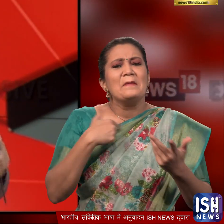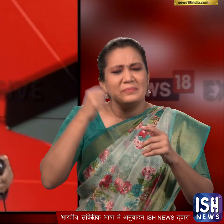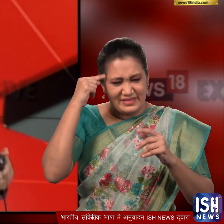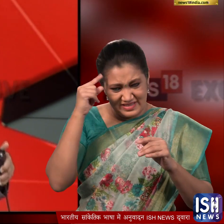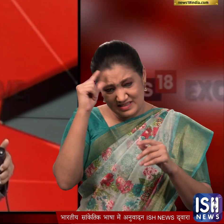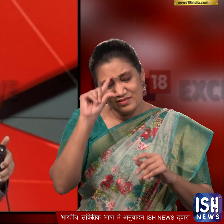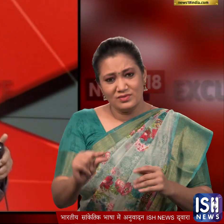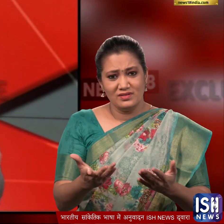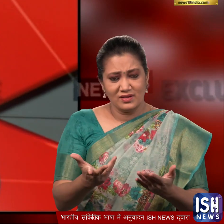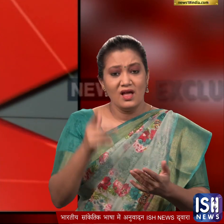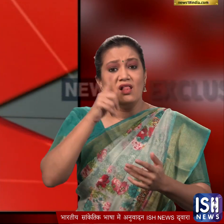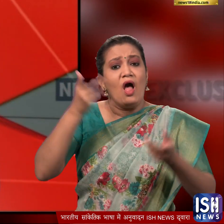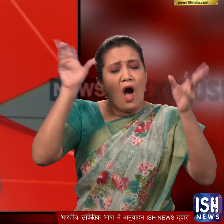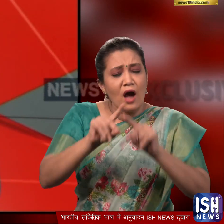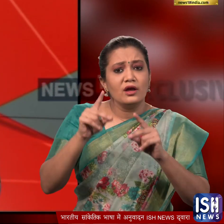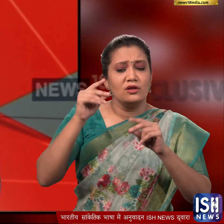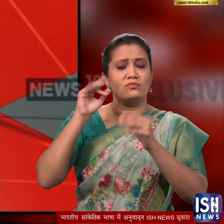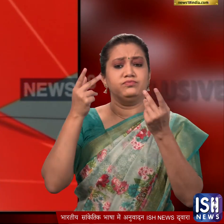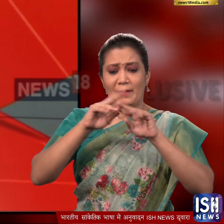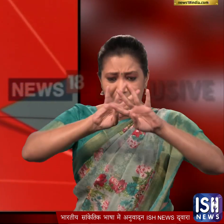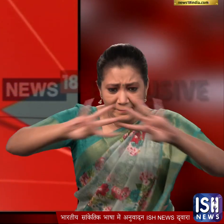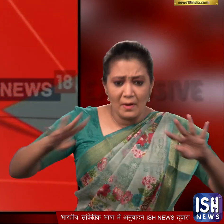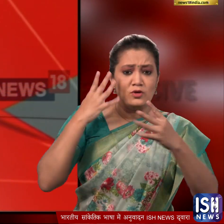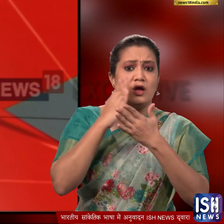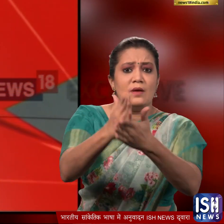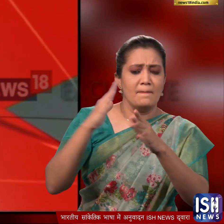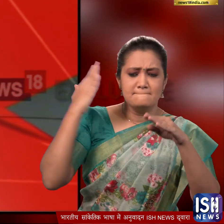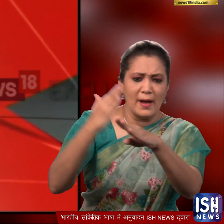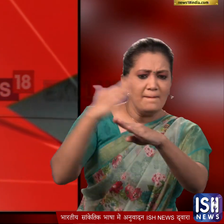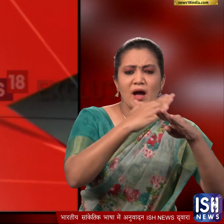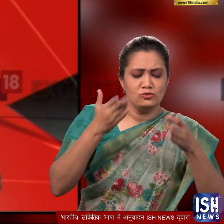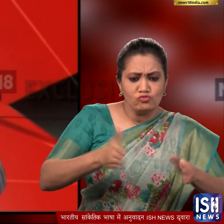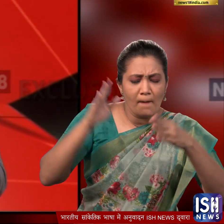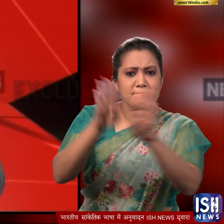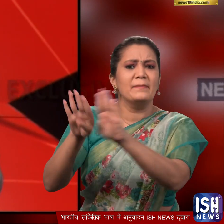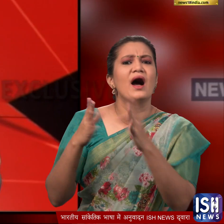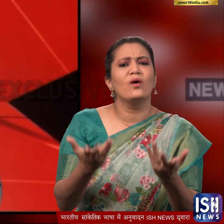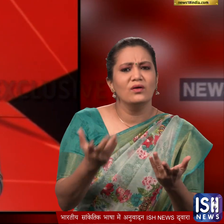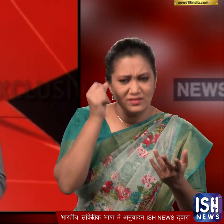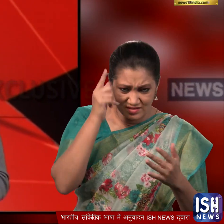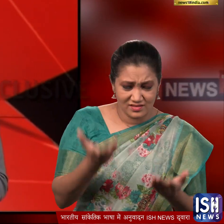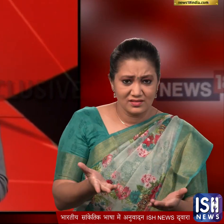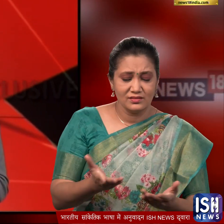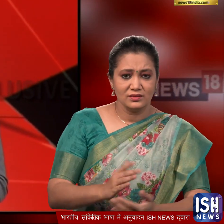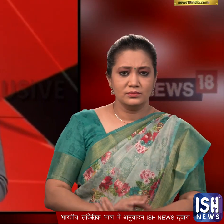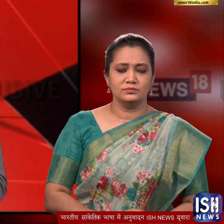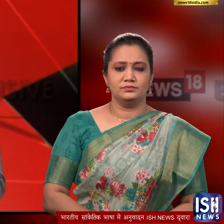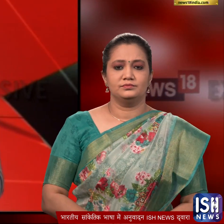हमारे निकम्मेपन का ही सबूत है कि लखनऊ में फिर से बांस बल्ली लगाकर महामारी फैलाने से रोकने की नौबत दोबारा शुरू हो चुकी।